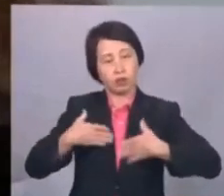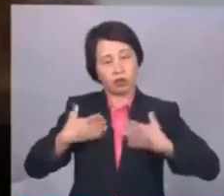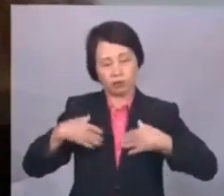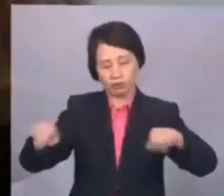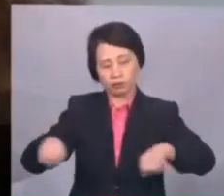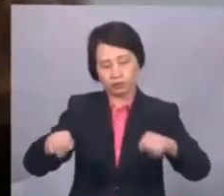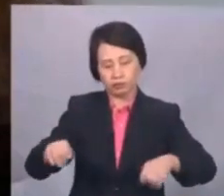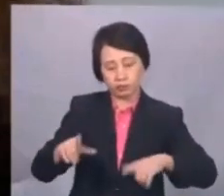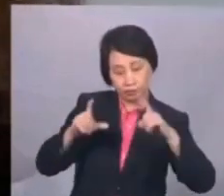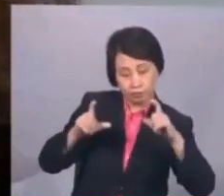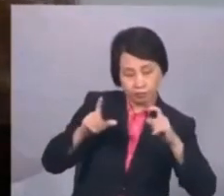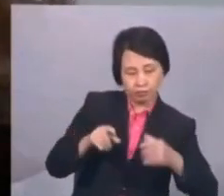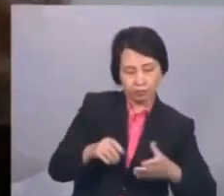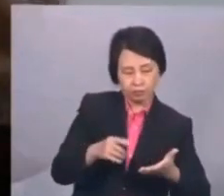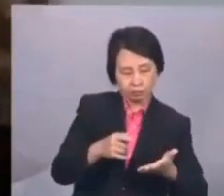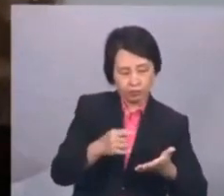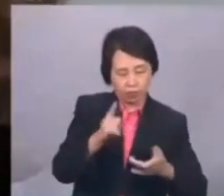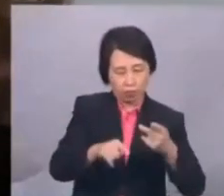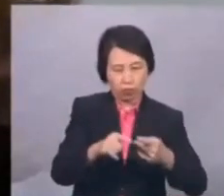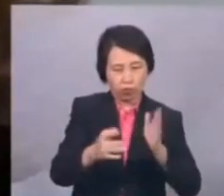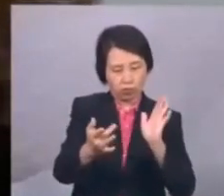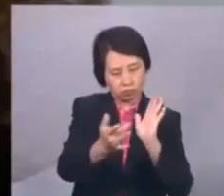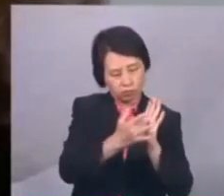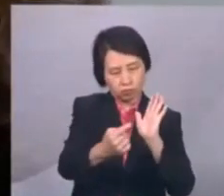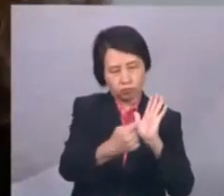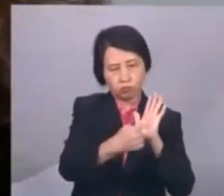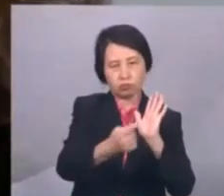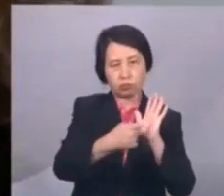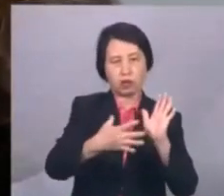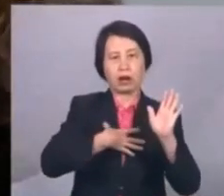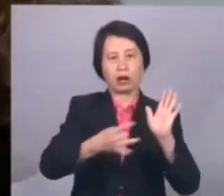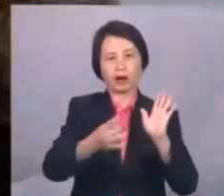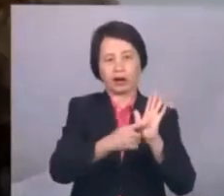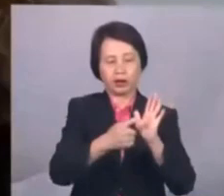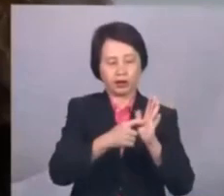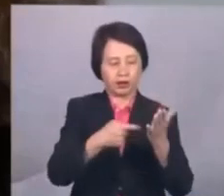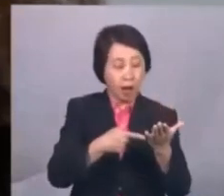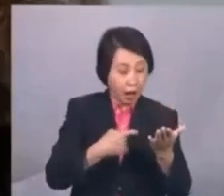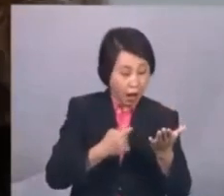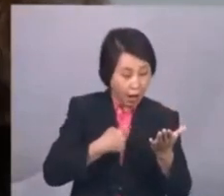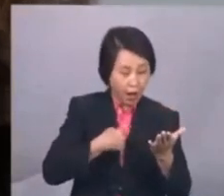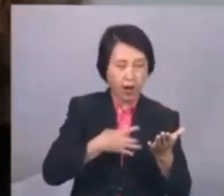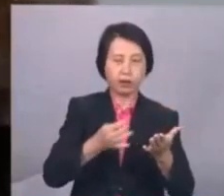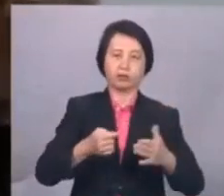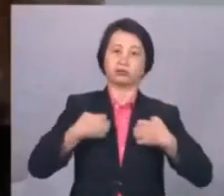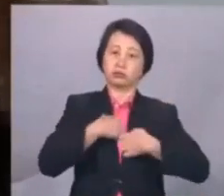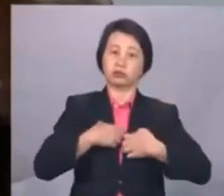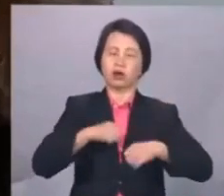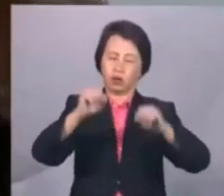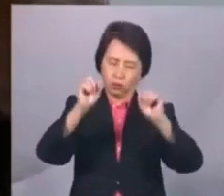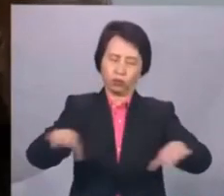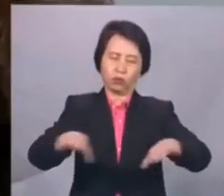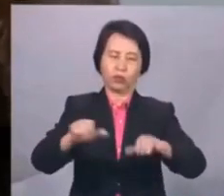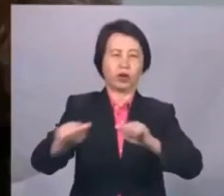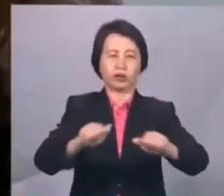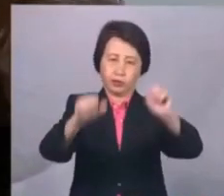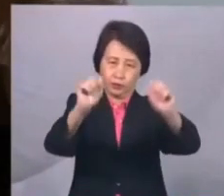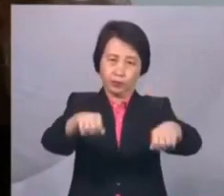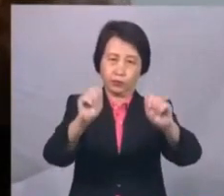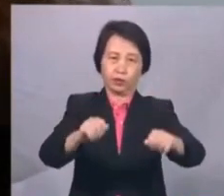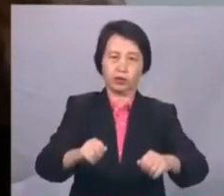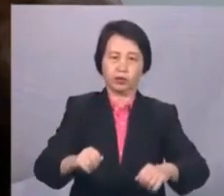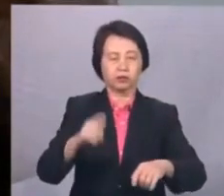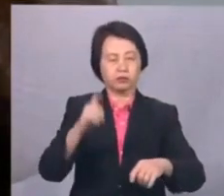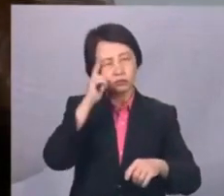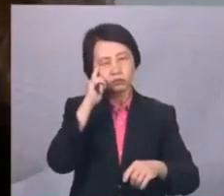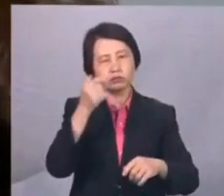dan sebagainya jika mendapatkan sedikit like dan perhatian mungkin itu juga mengungkapkan perasaan astronot jadi boleh melakukan Etude Iman salju yang